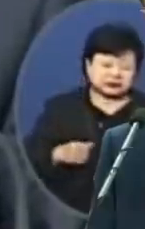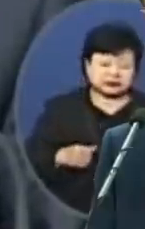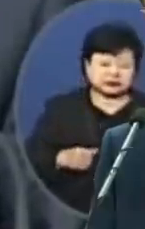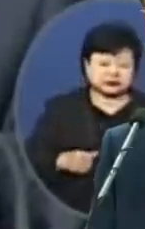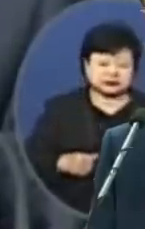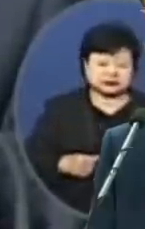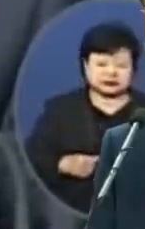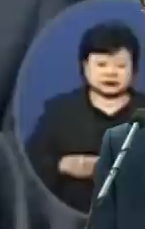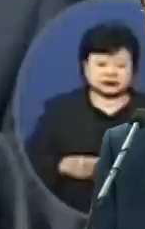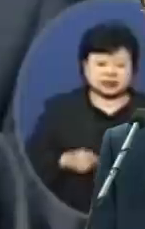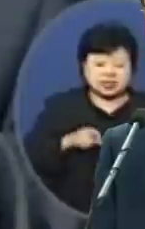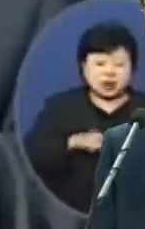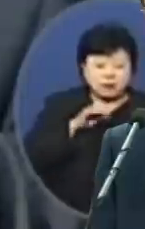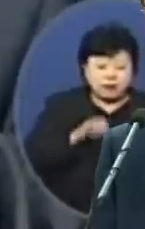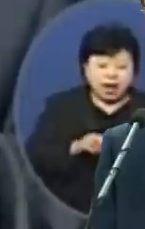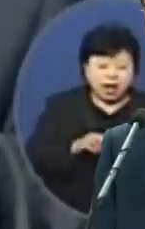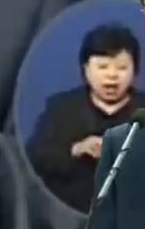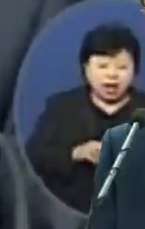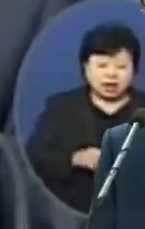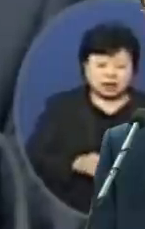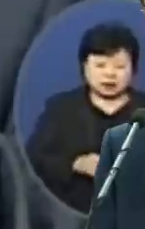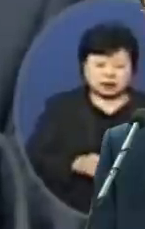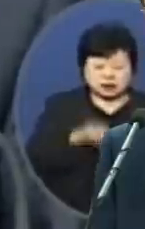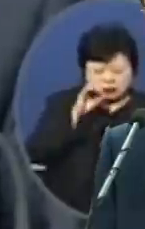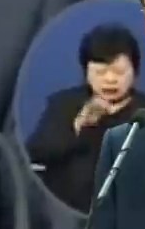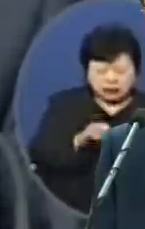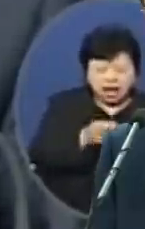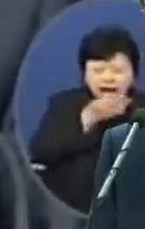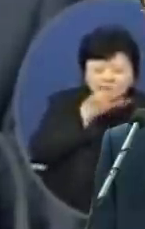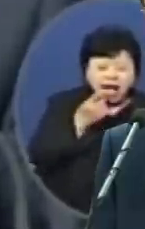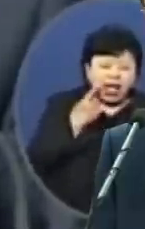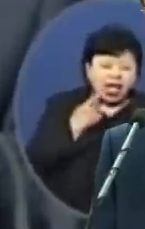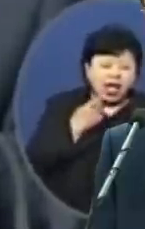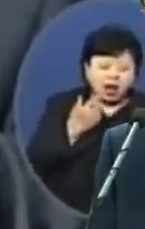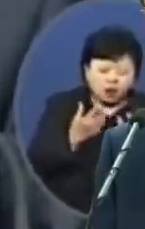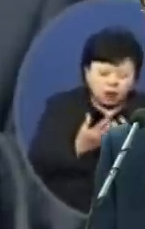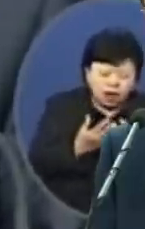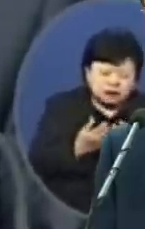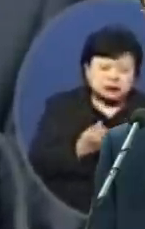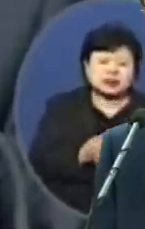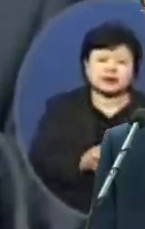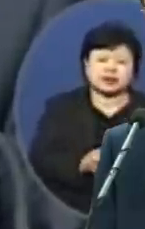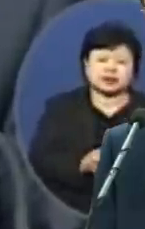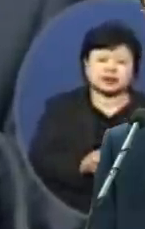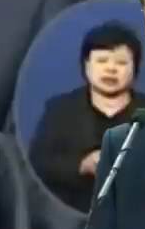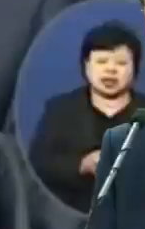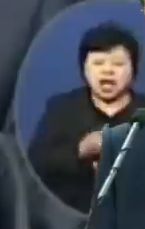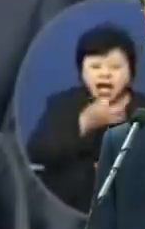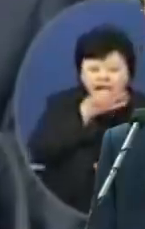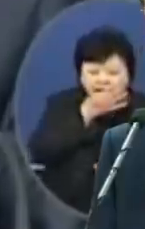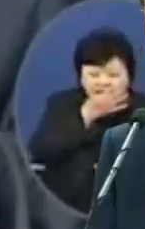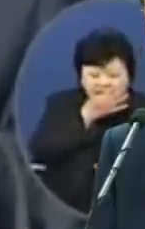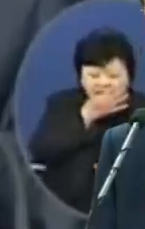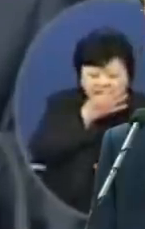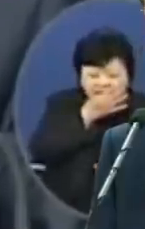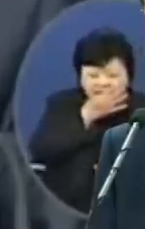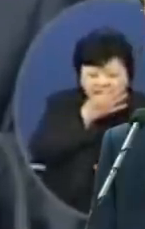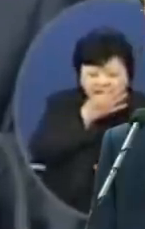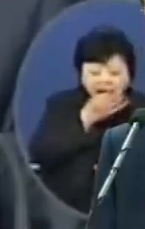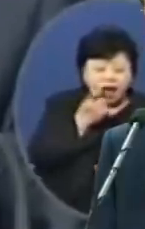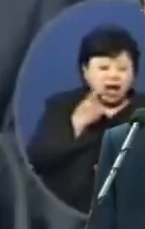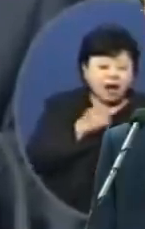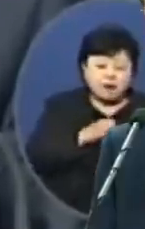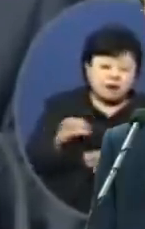것은 욕심과 탐심이 그 속에 들어있기 때문에 협박과 공갈하는 것입니다. 욕심과 탐심 버리고 우리 대한민국하고